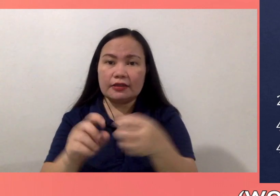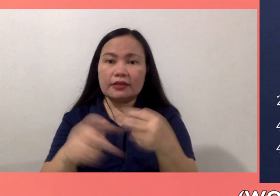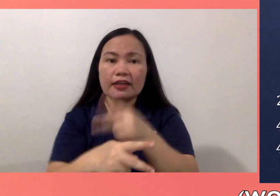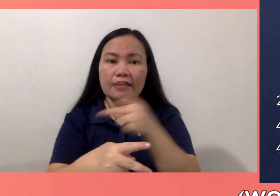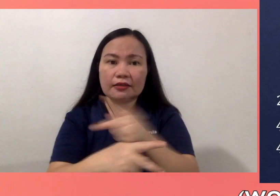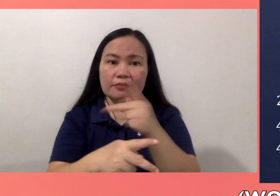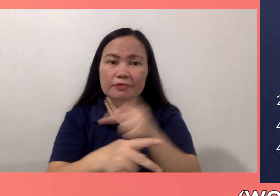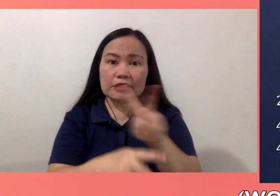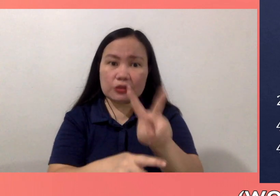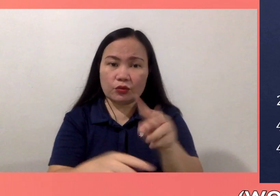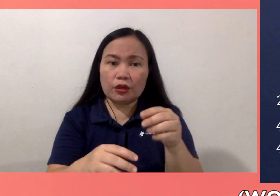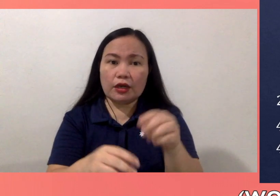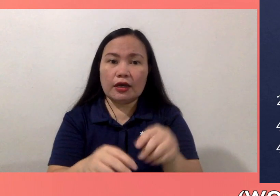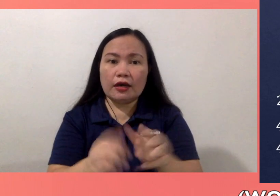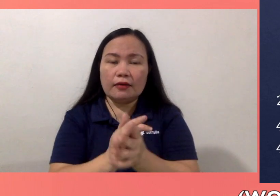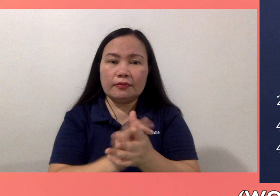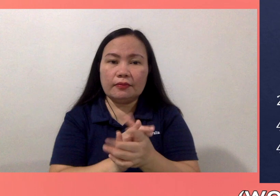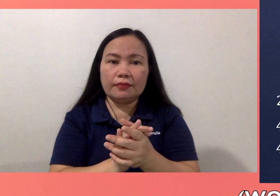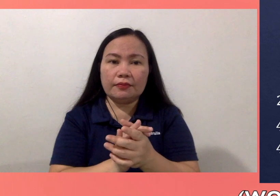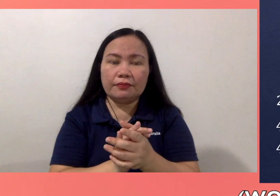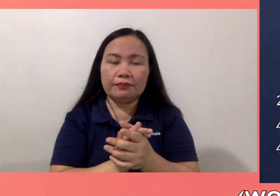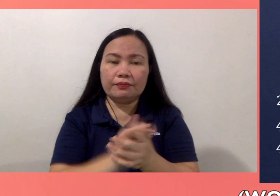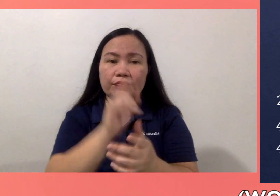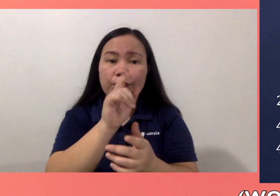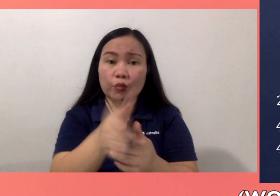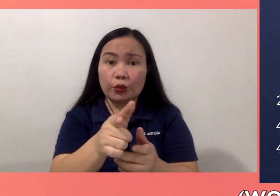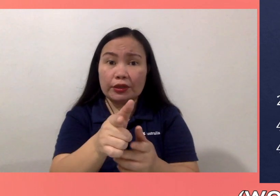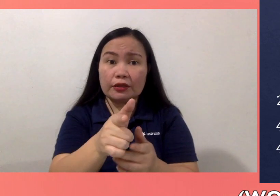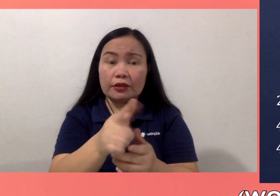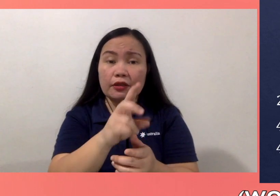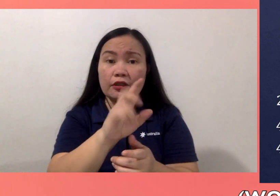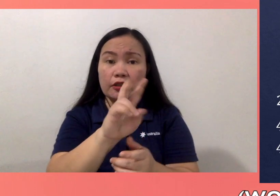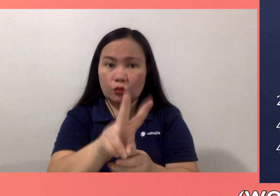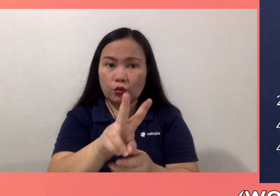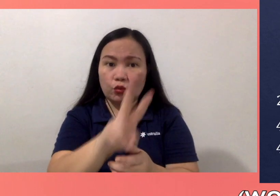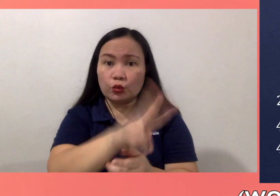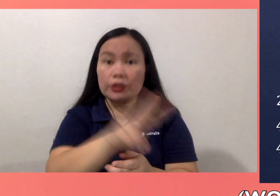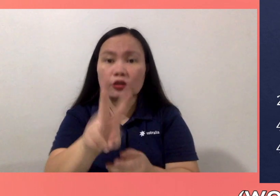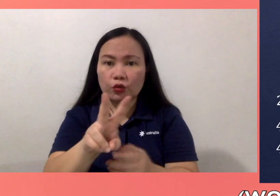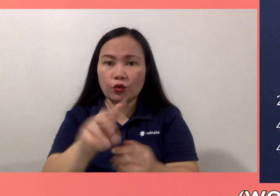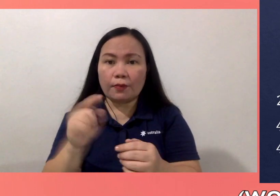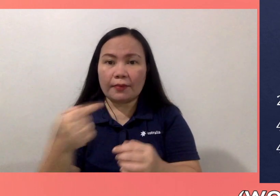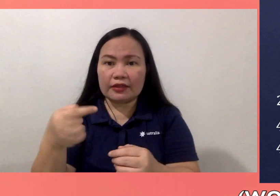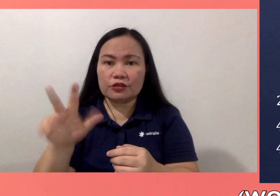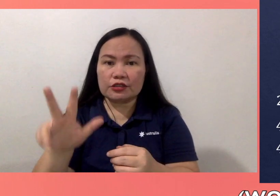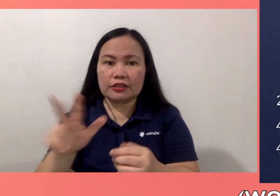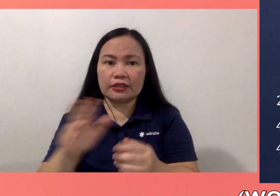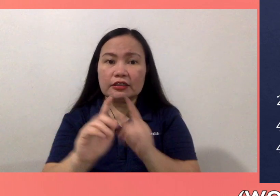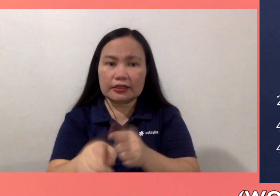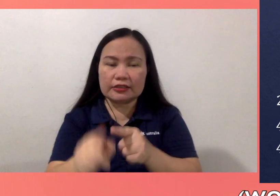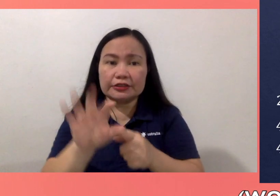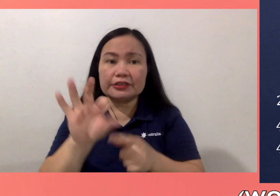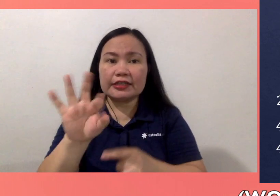3. And 2 times 11, that is 22 minus 3. The answer